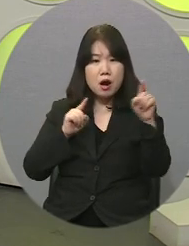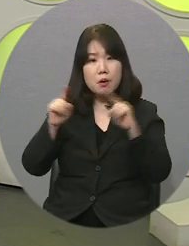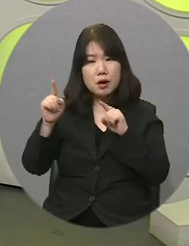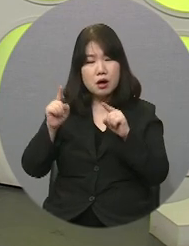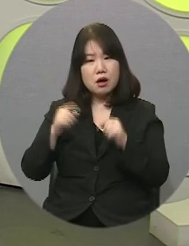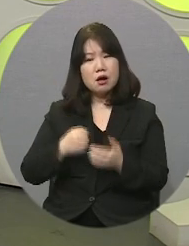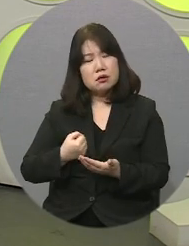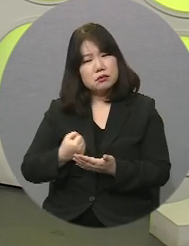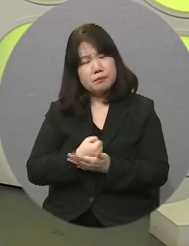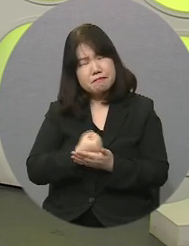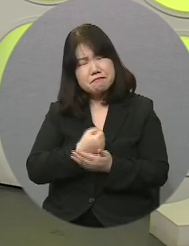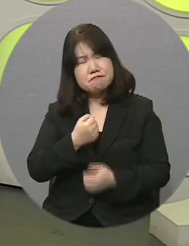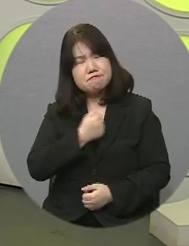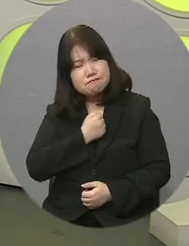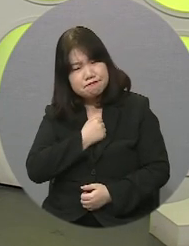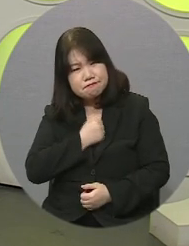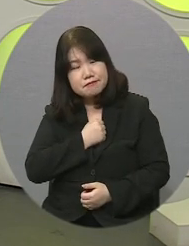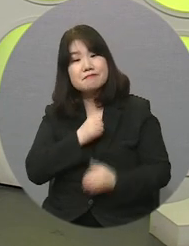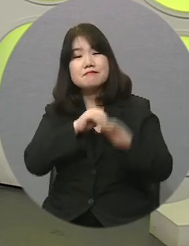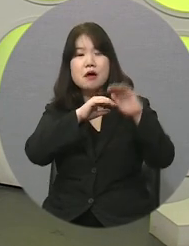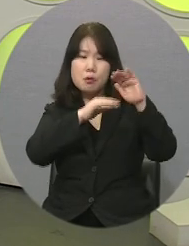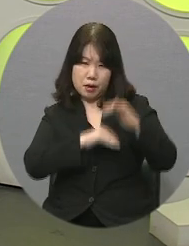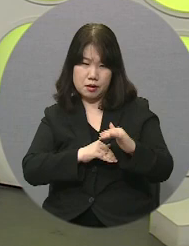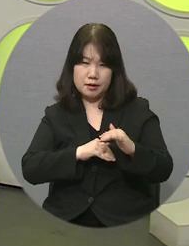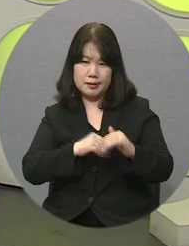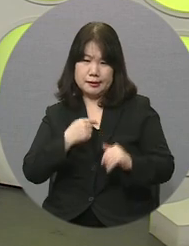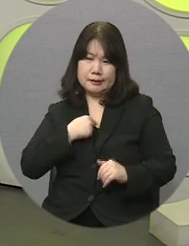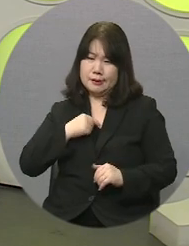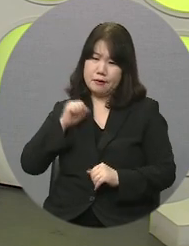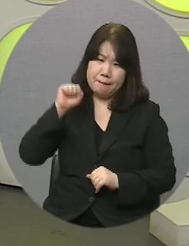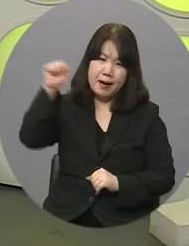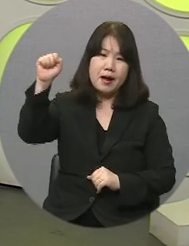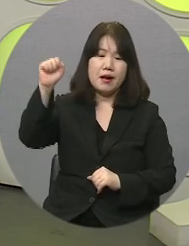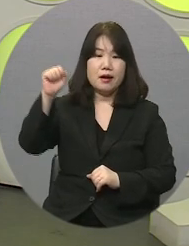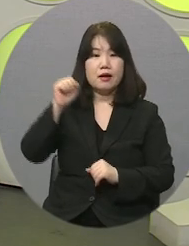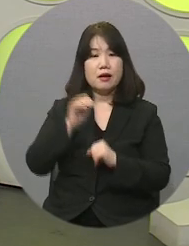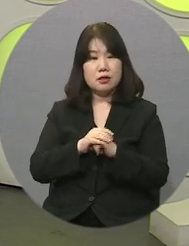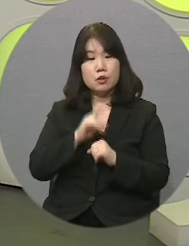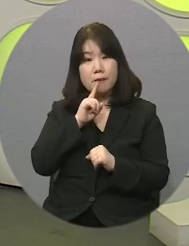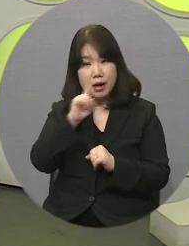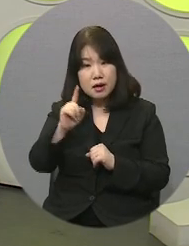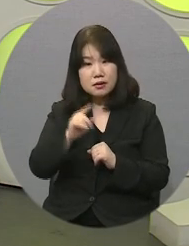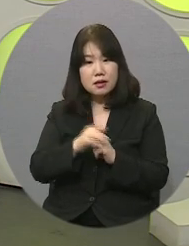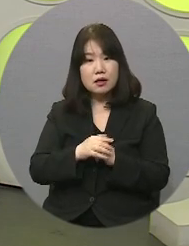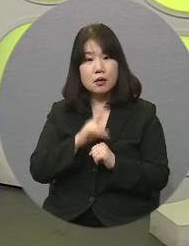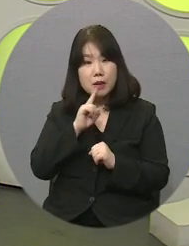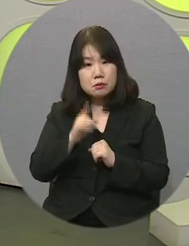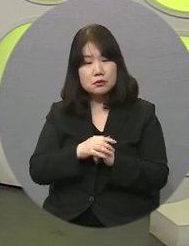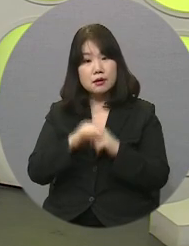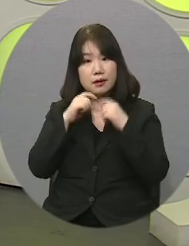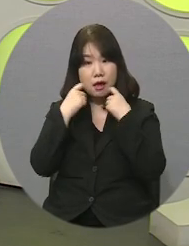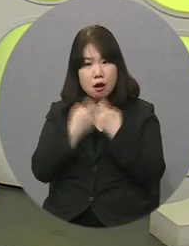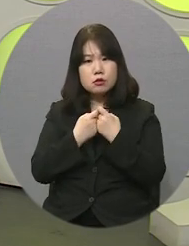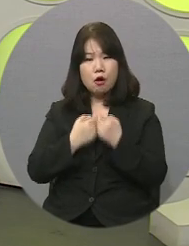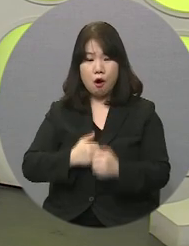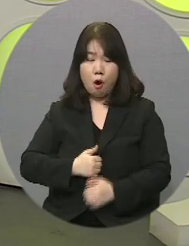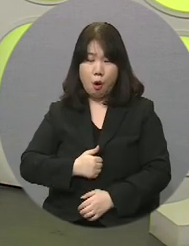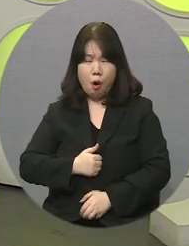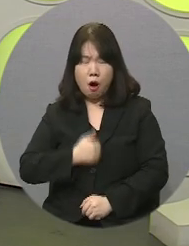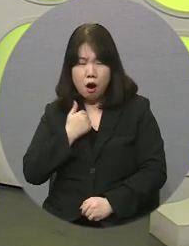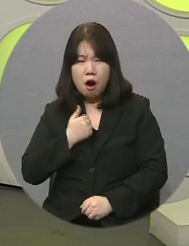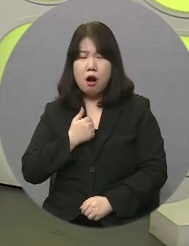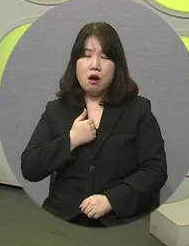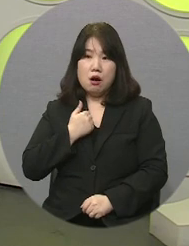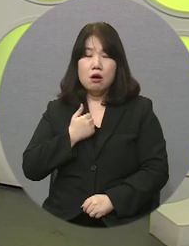4요일 이런 사열을 나 좀 알죠 마켓 아기나 말씀하세요 왜 이게 말씀하시면서 개인적으로 또 합병 도 풀리고 이